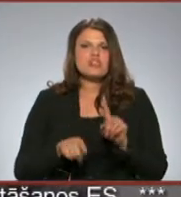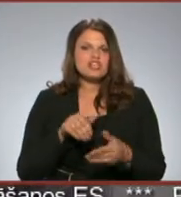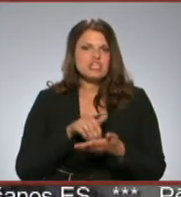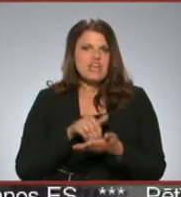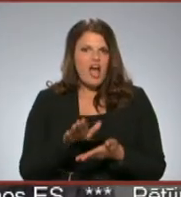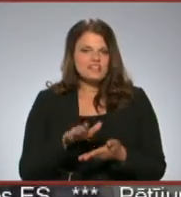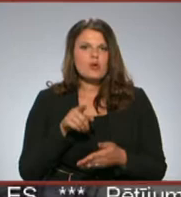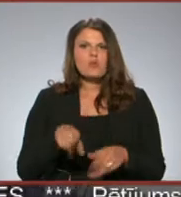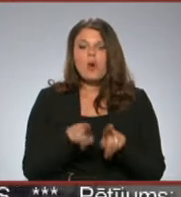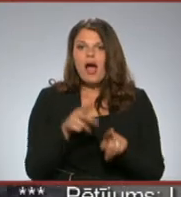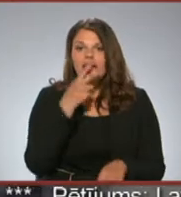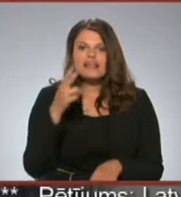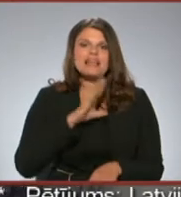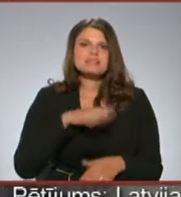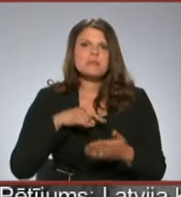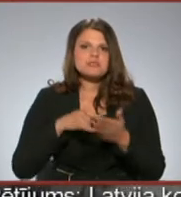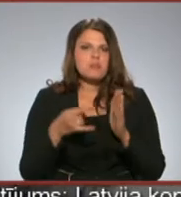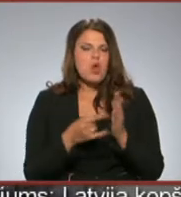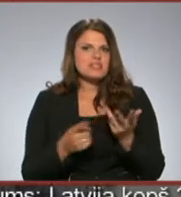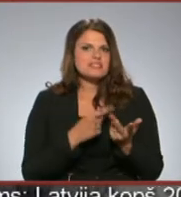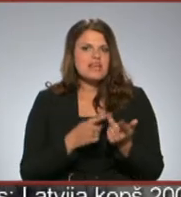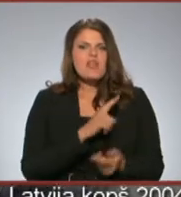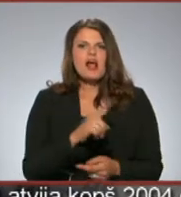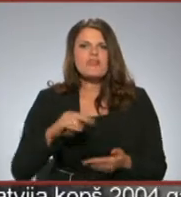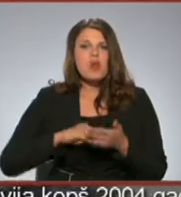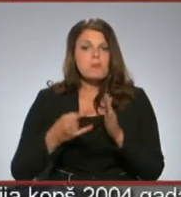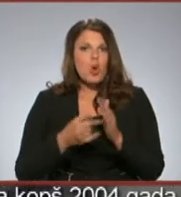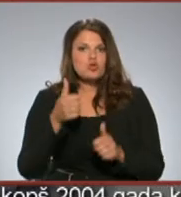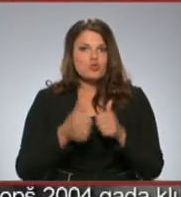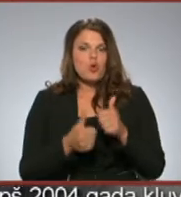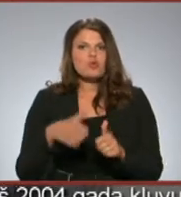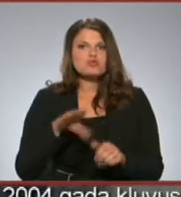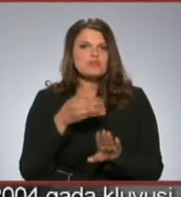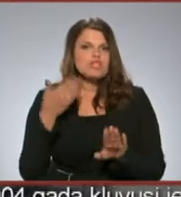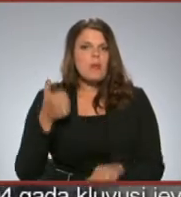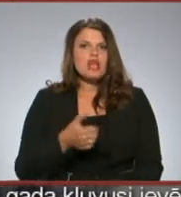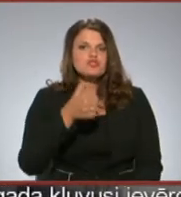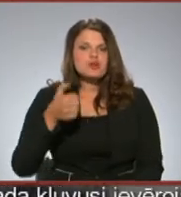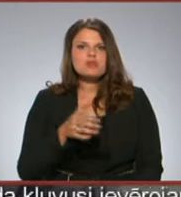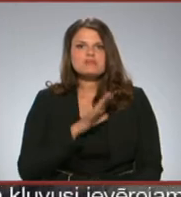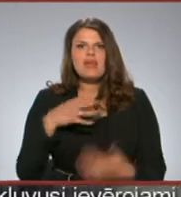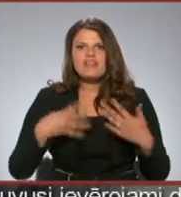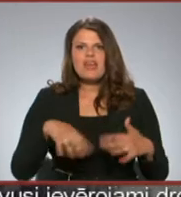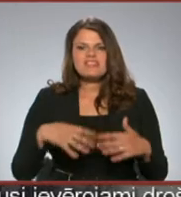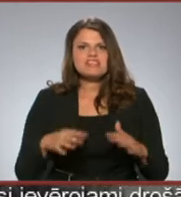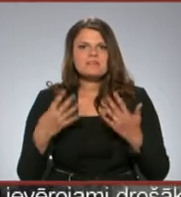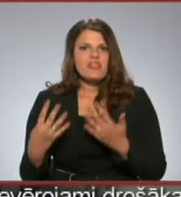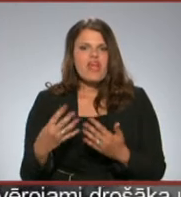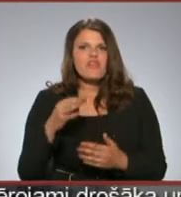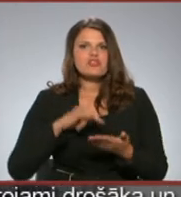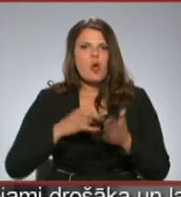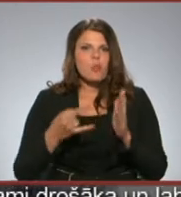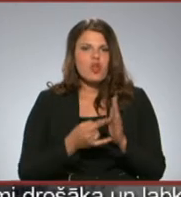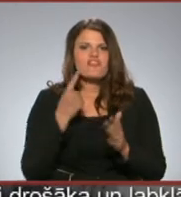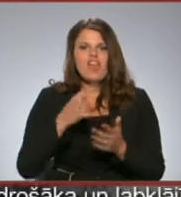To mēs redzam arī pēc projektu skaita. Katrā projektu konkursā mums ir iepriekšējos gados ir bijuši 99 projekti vienā